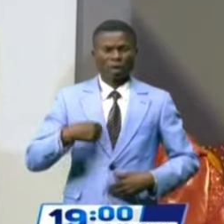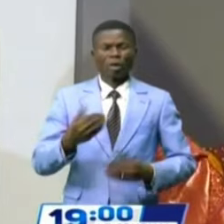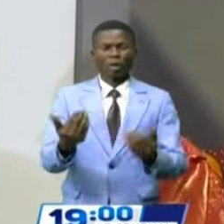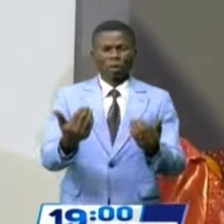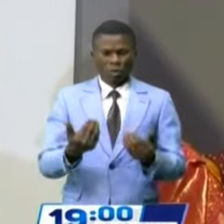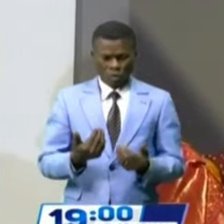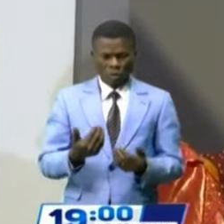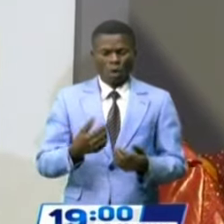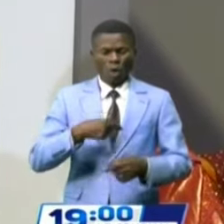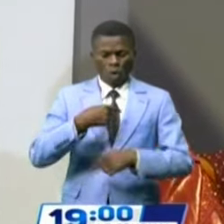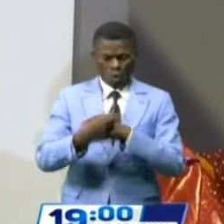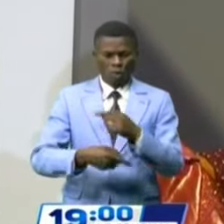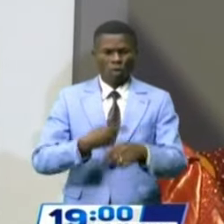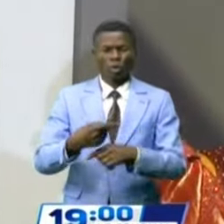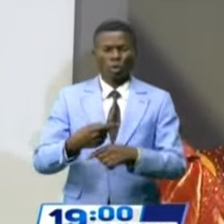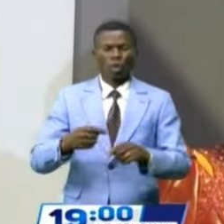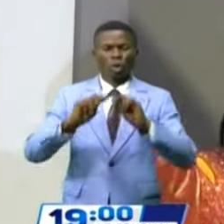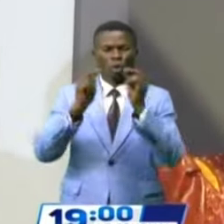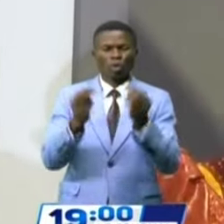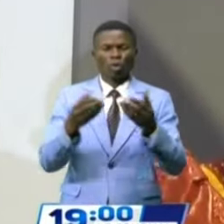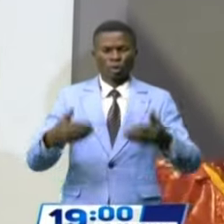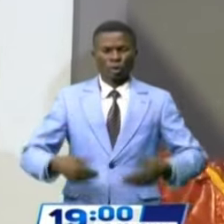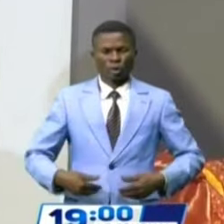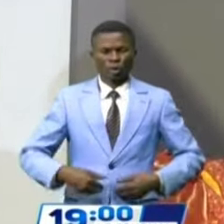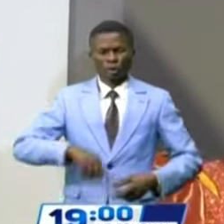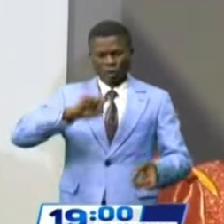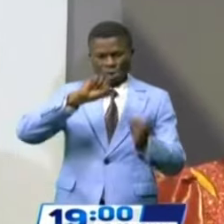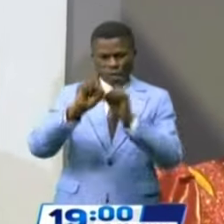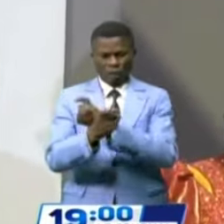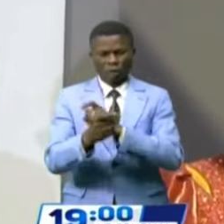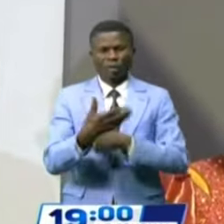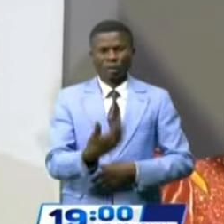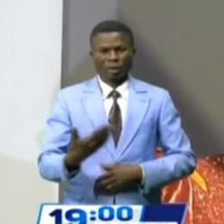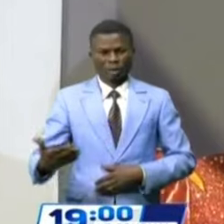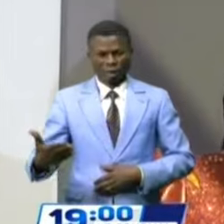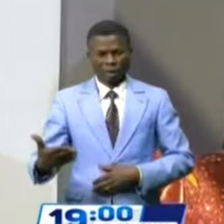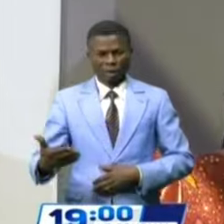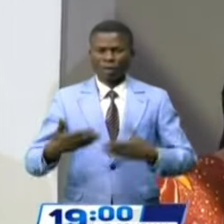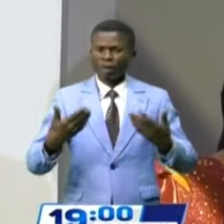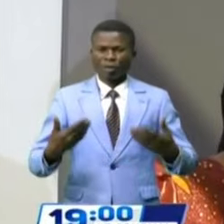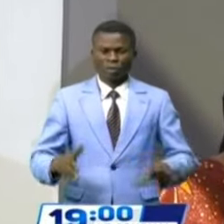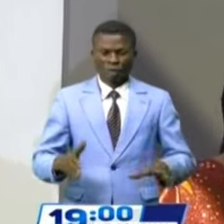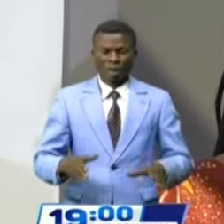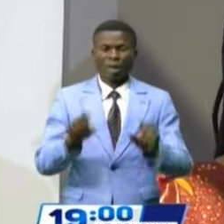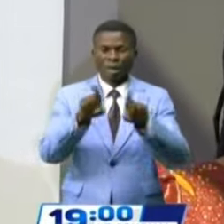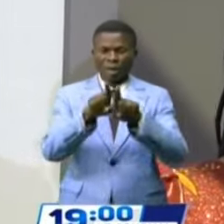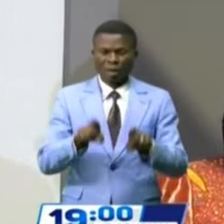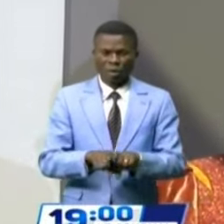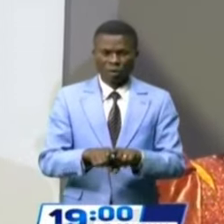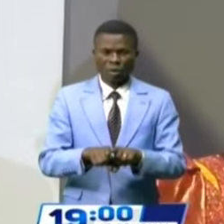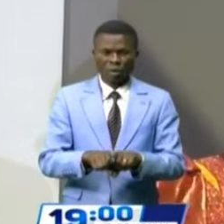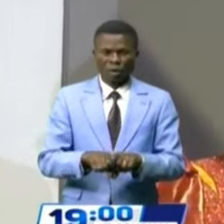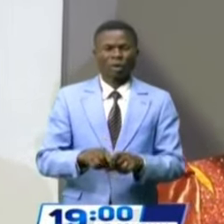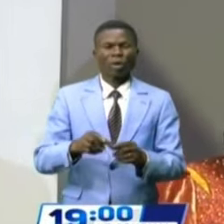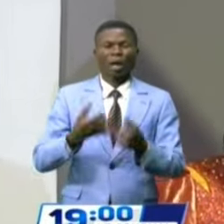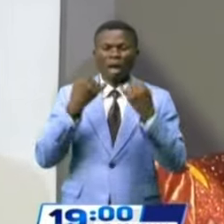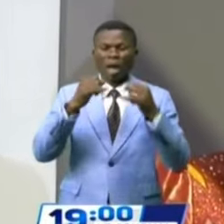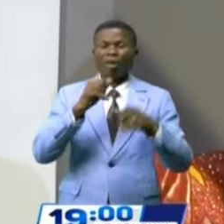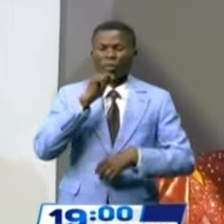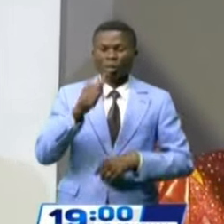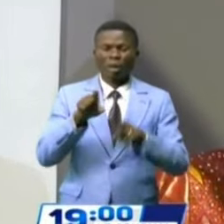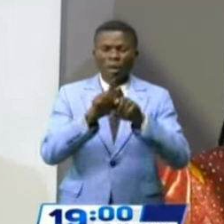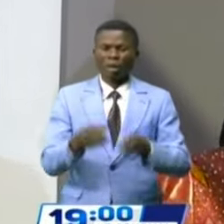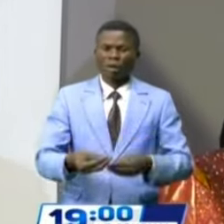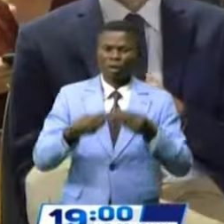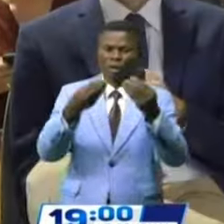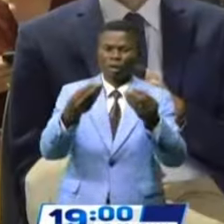celle-là ou ceux qui vont changer les choses finalement, simplement. Et pouvoir non seulement apporter une information, mais